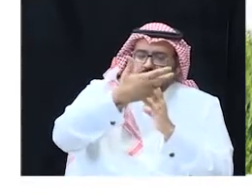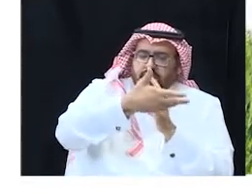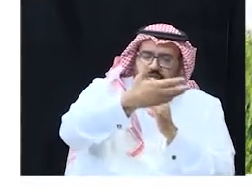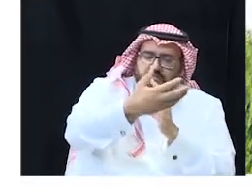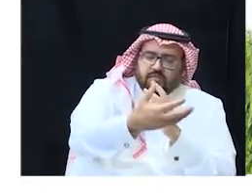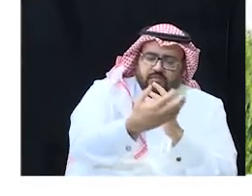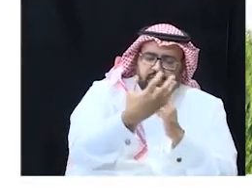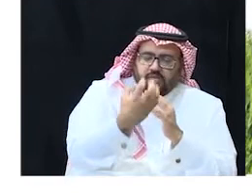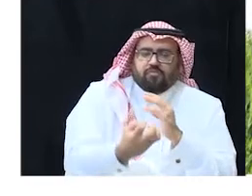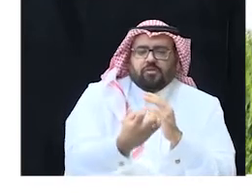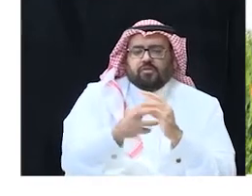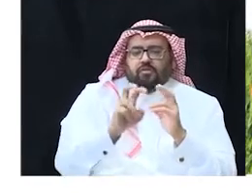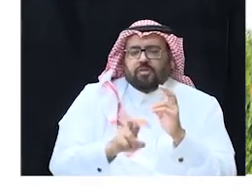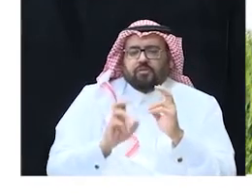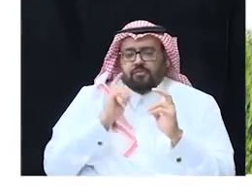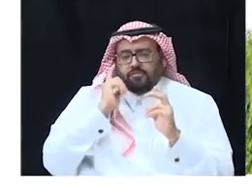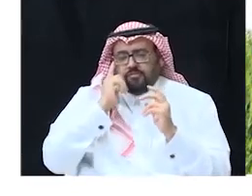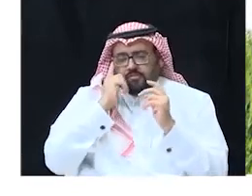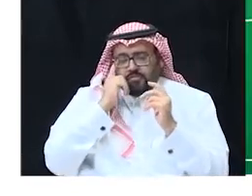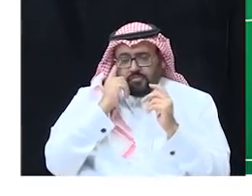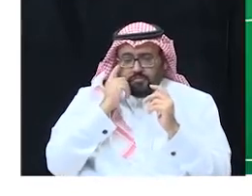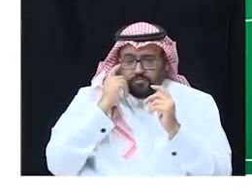خلاص،